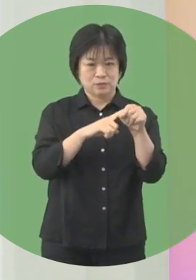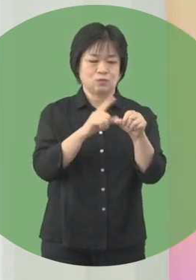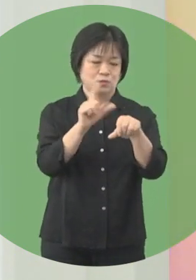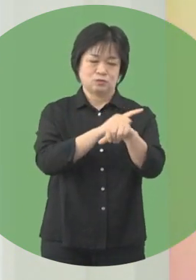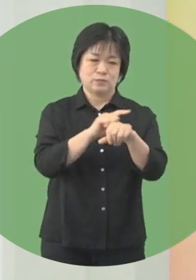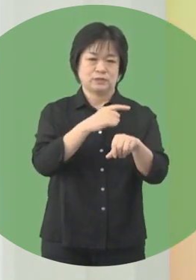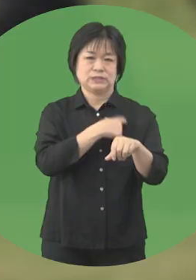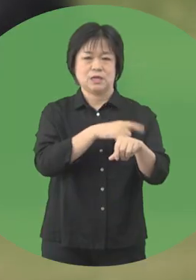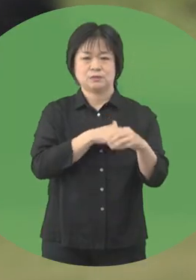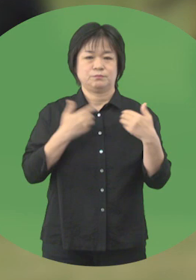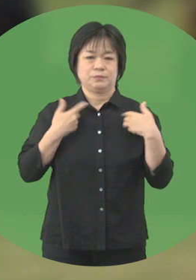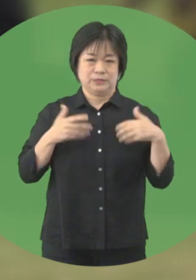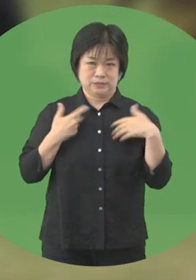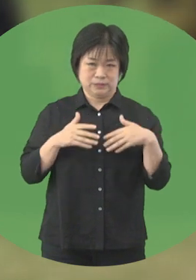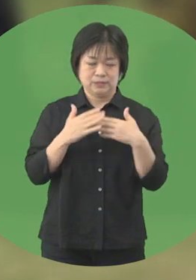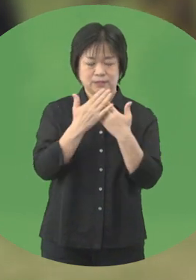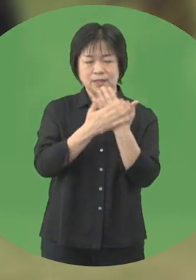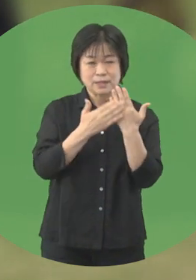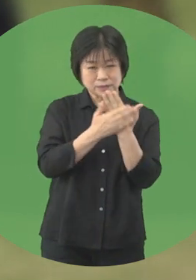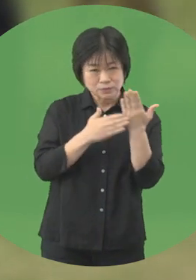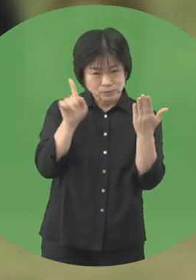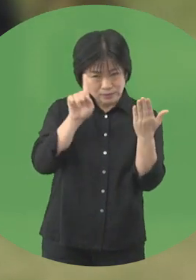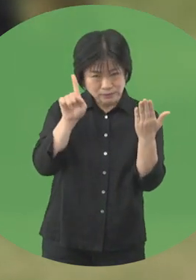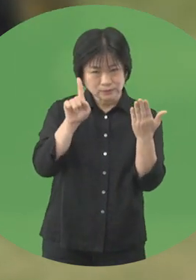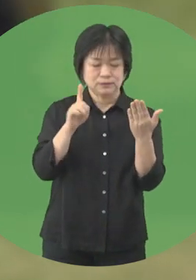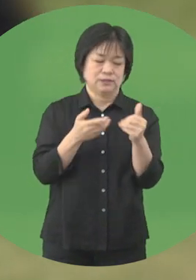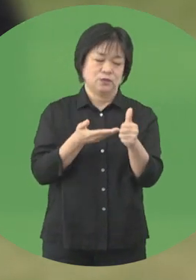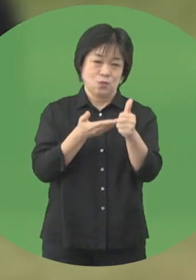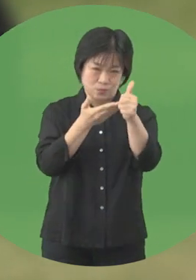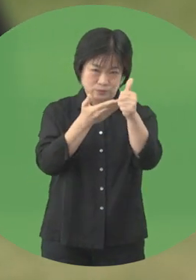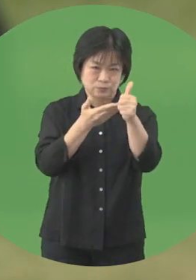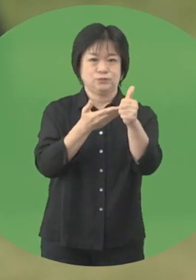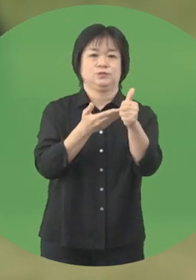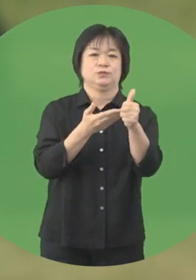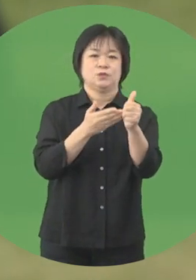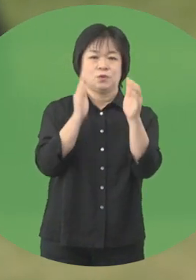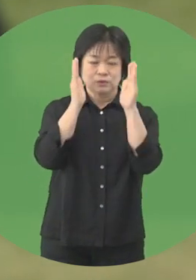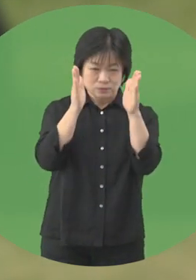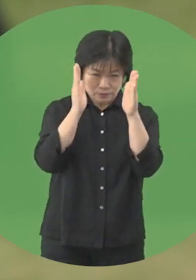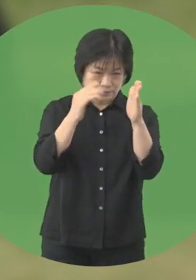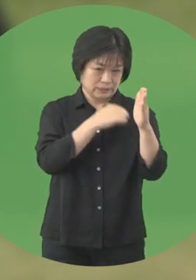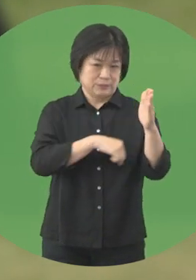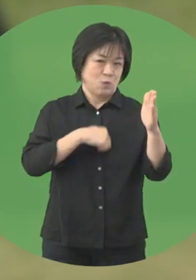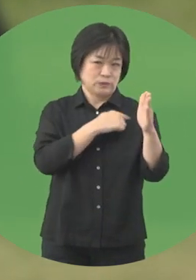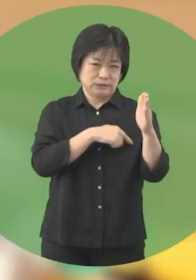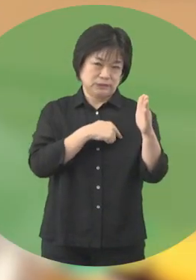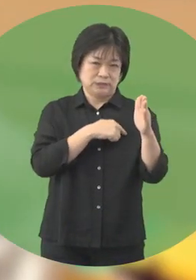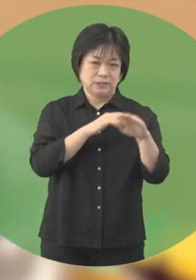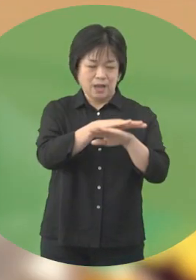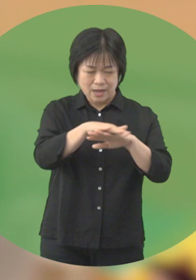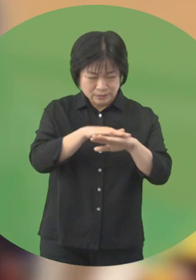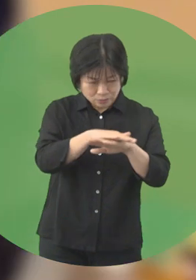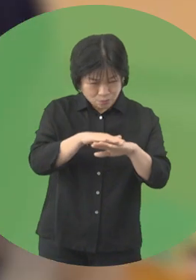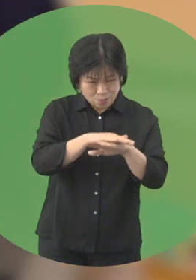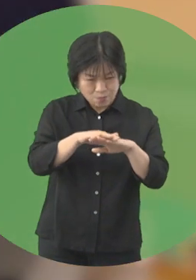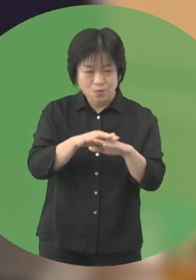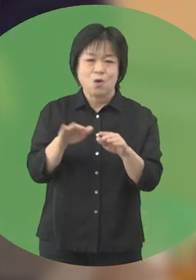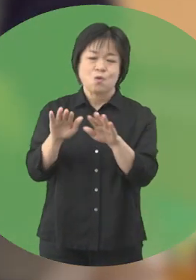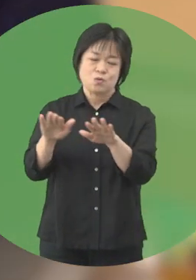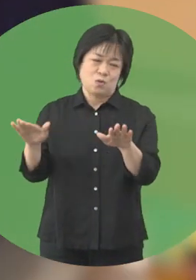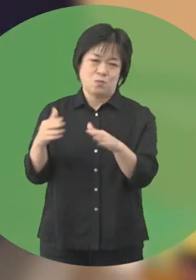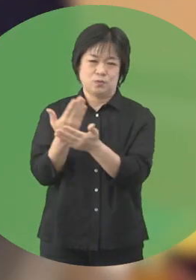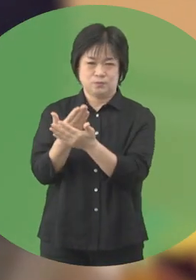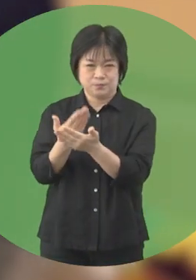大切なのは子どもの養育への理解と熱意、そして豊かな愛情。子どもが必要としている